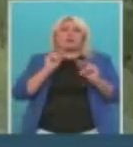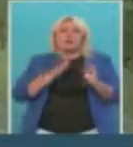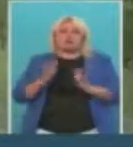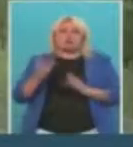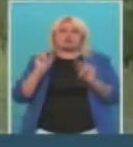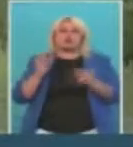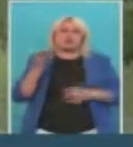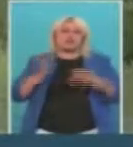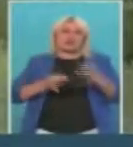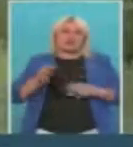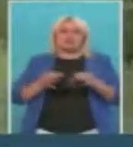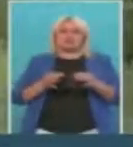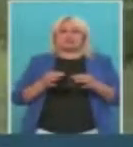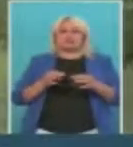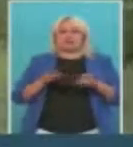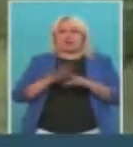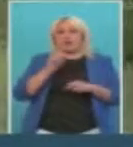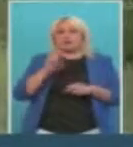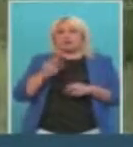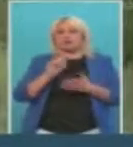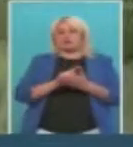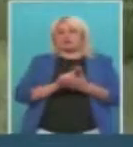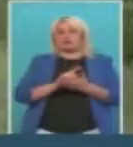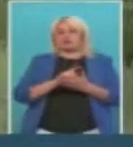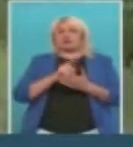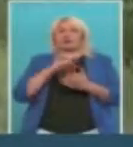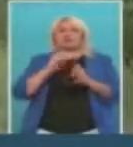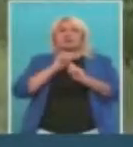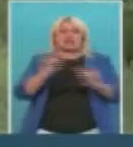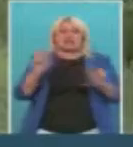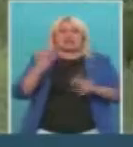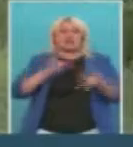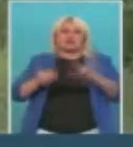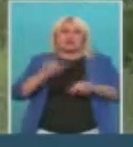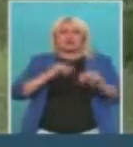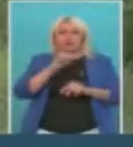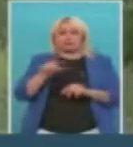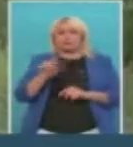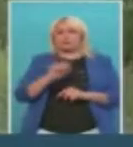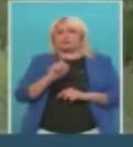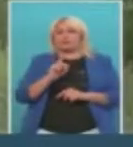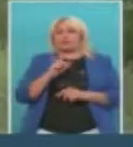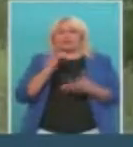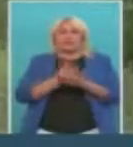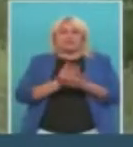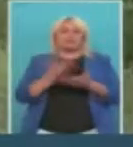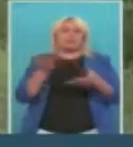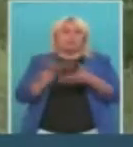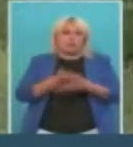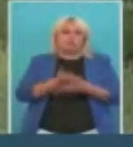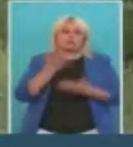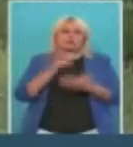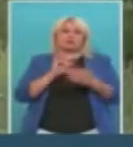честности, справедливости. Такие акции должны дарить надежду людям, что есть помощь, если у